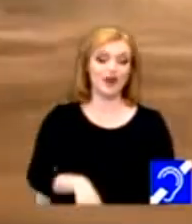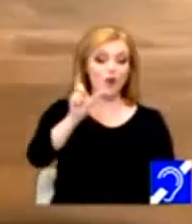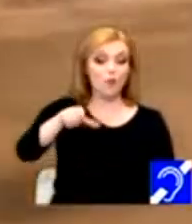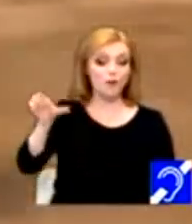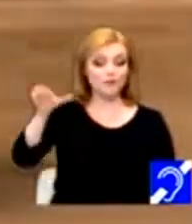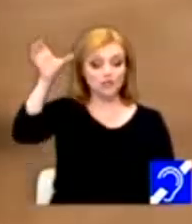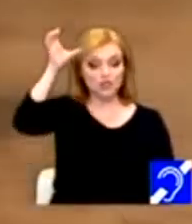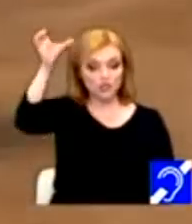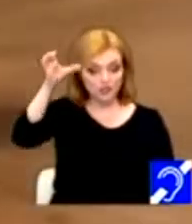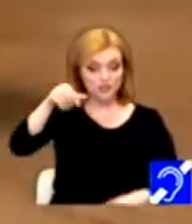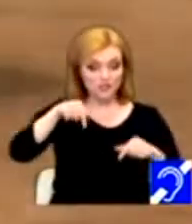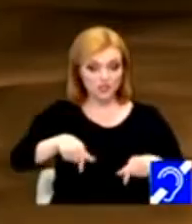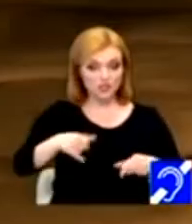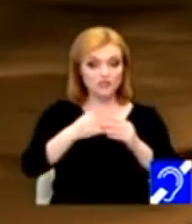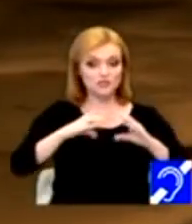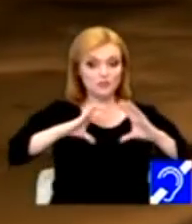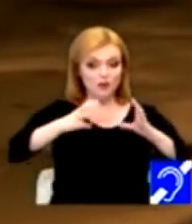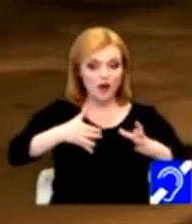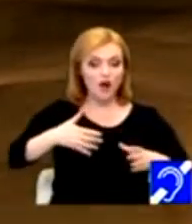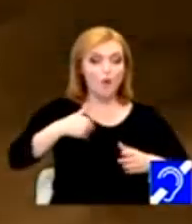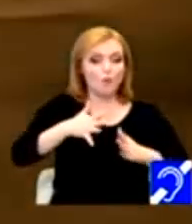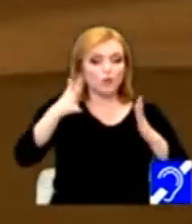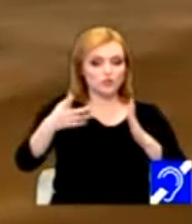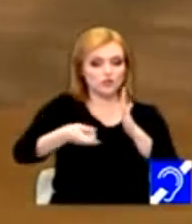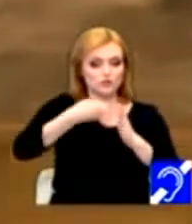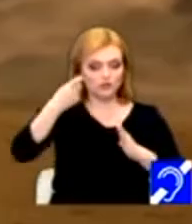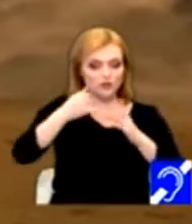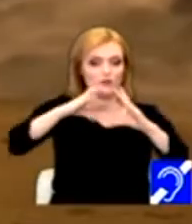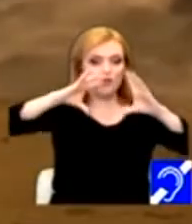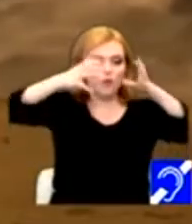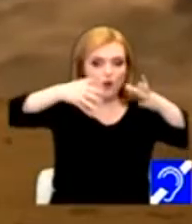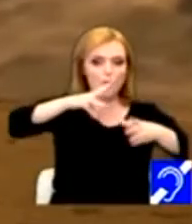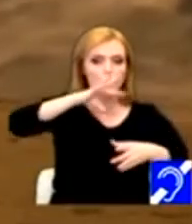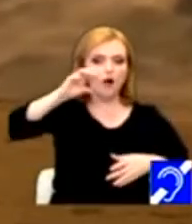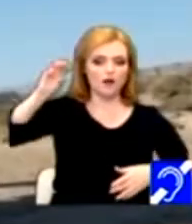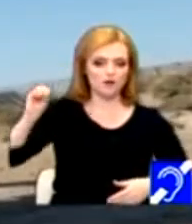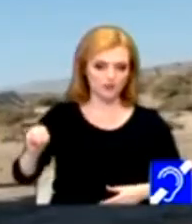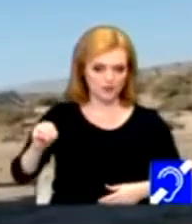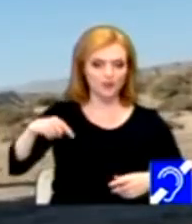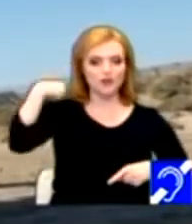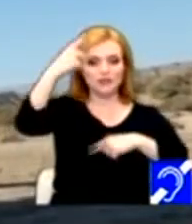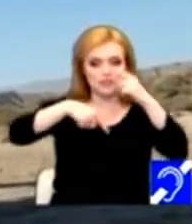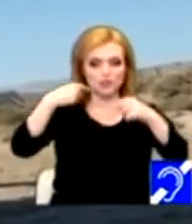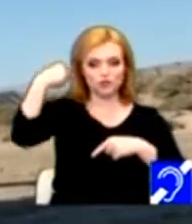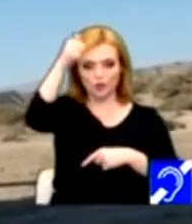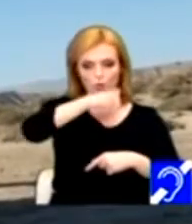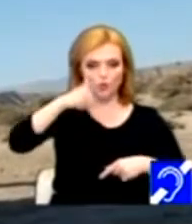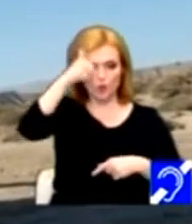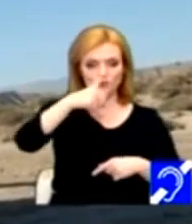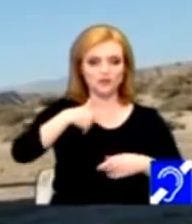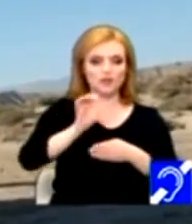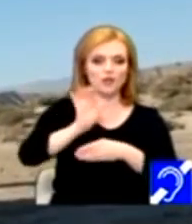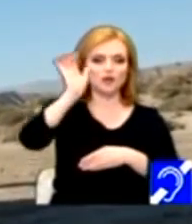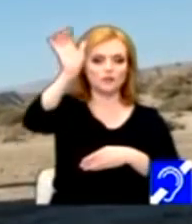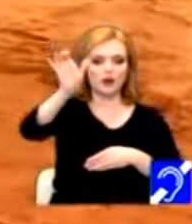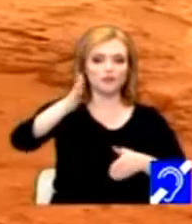de pe pământ fac tot mai mulți pași pentru a cunoaște planeta Marte. O armată de roboți va fi trimisă anul viitor să studieze suprafața și